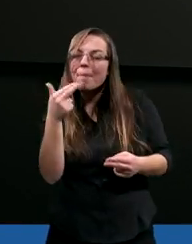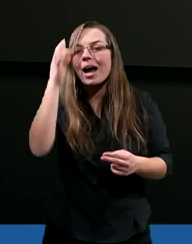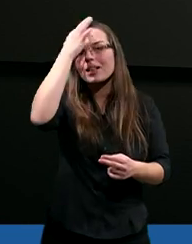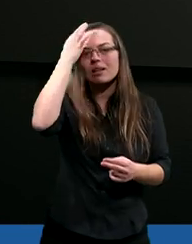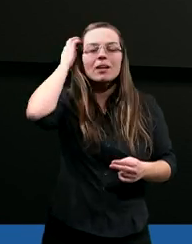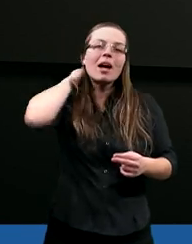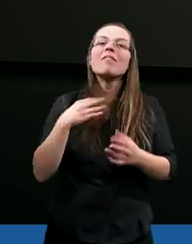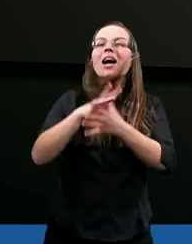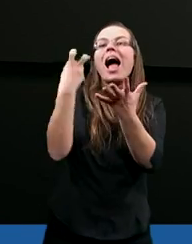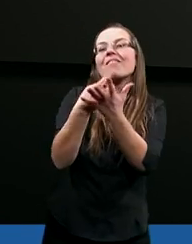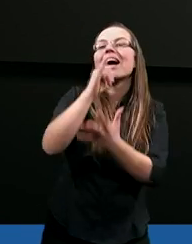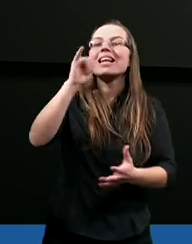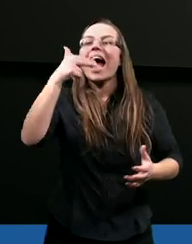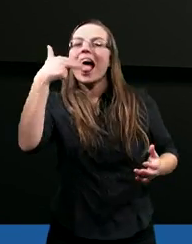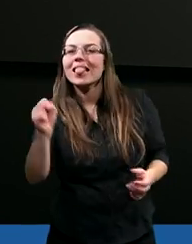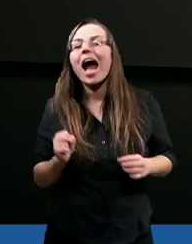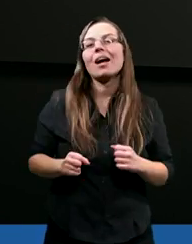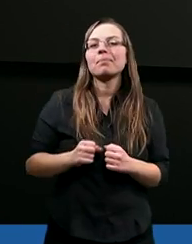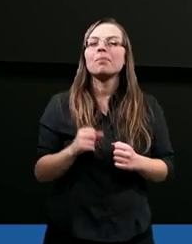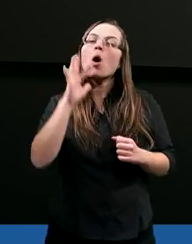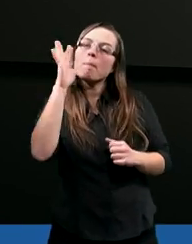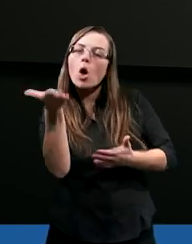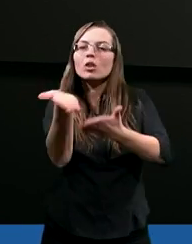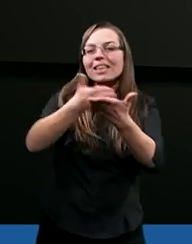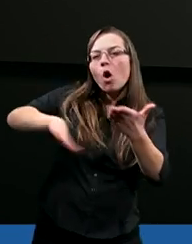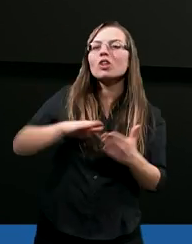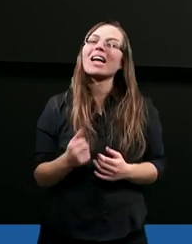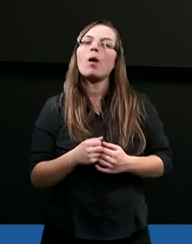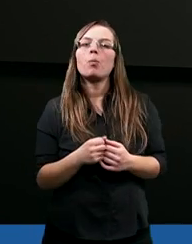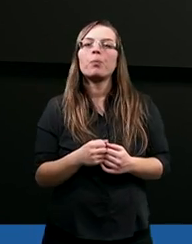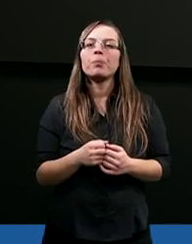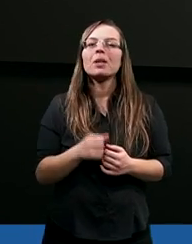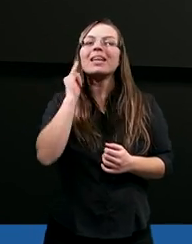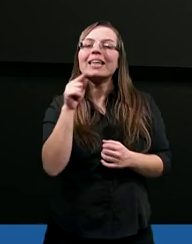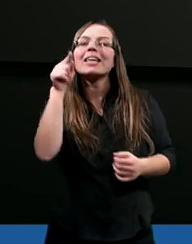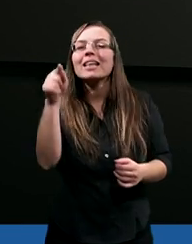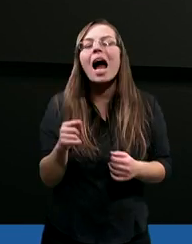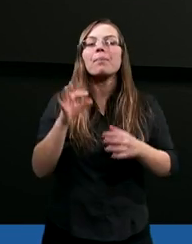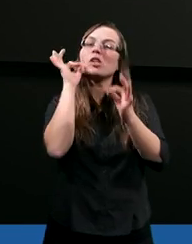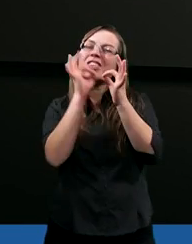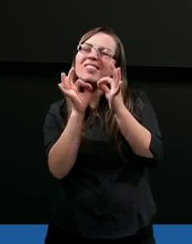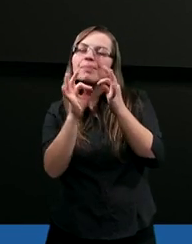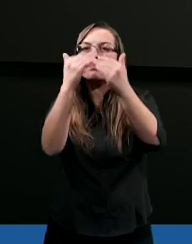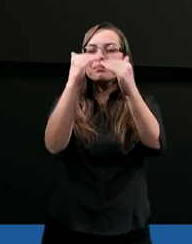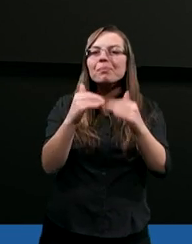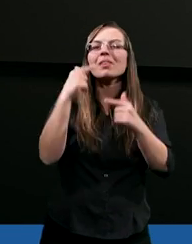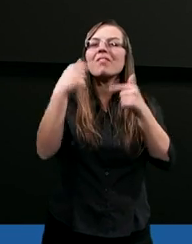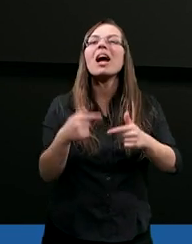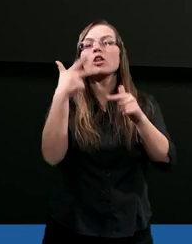z Ewangelii Jana, piąty rozdział i tam szczególnie wiersze